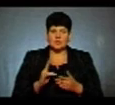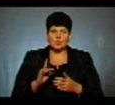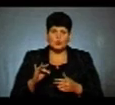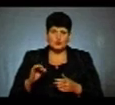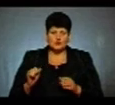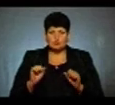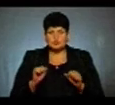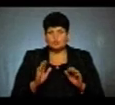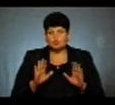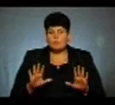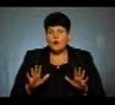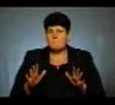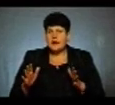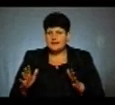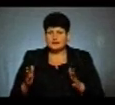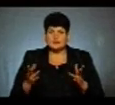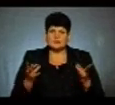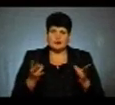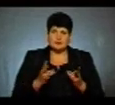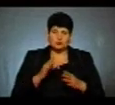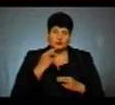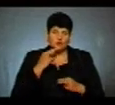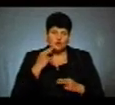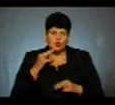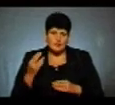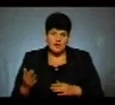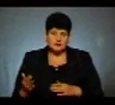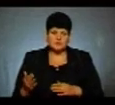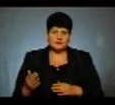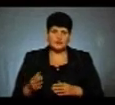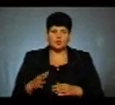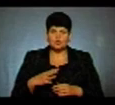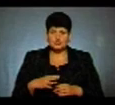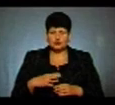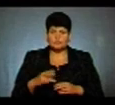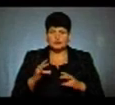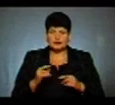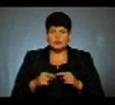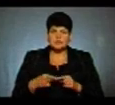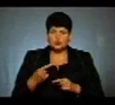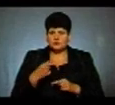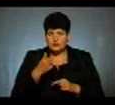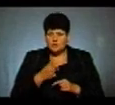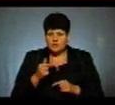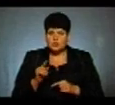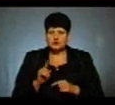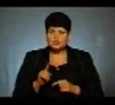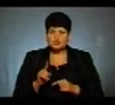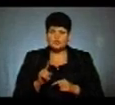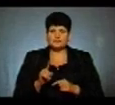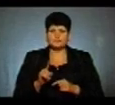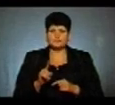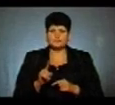будуть якісь моменти, які слід буде удосконалити. І очікуємо на наступні роки, що все ж